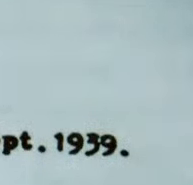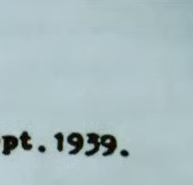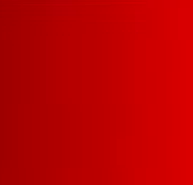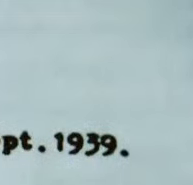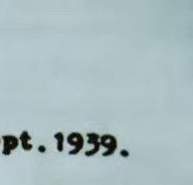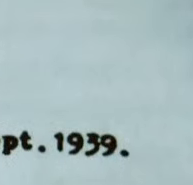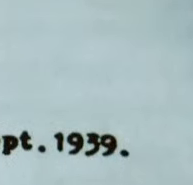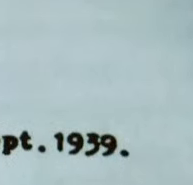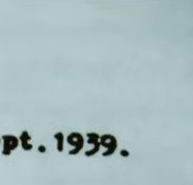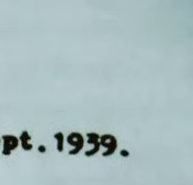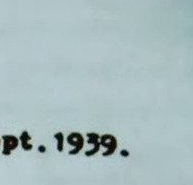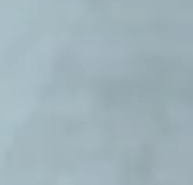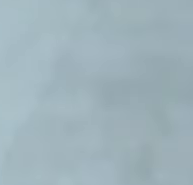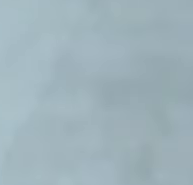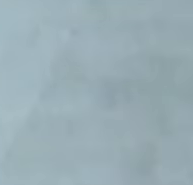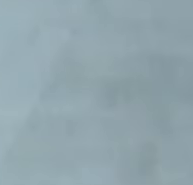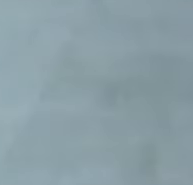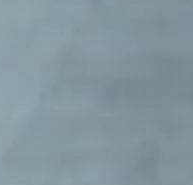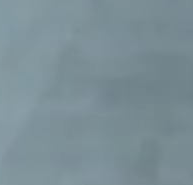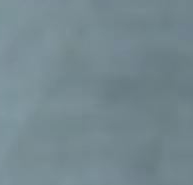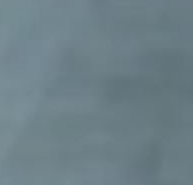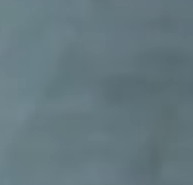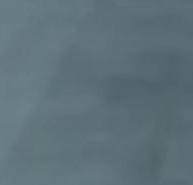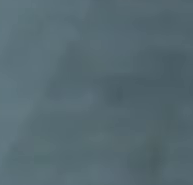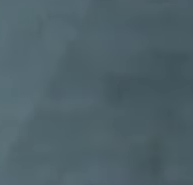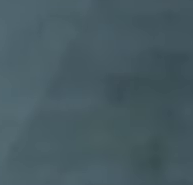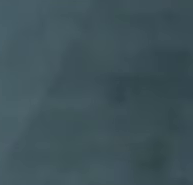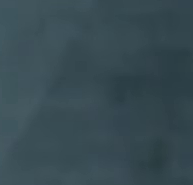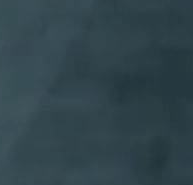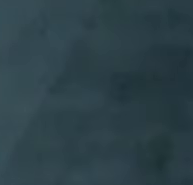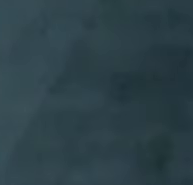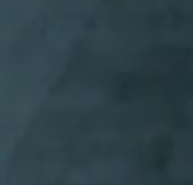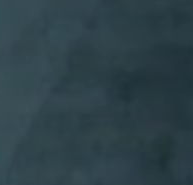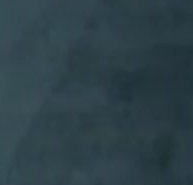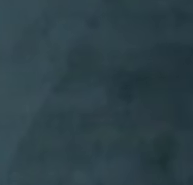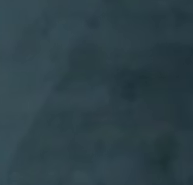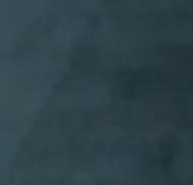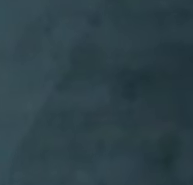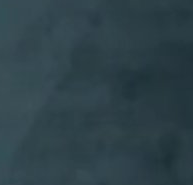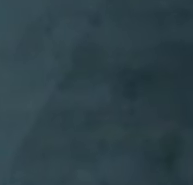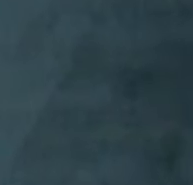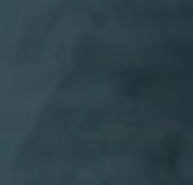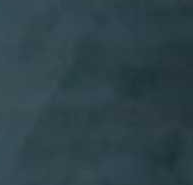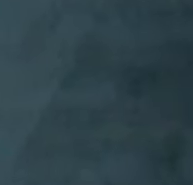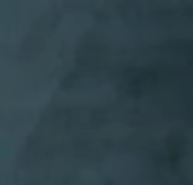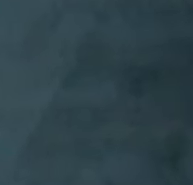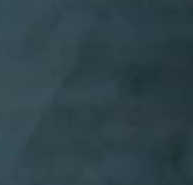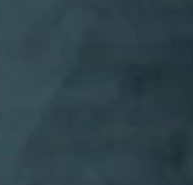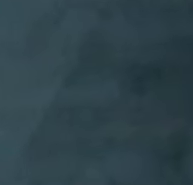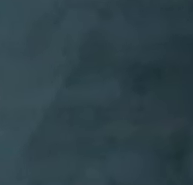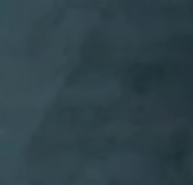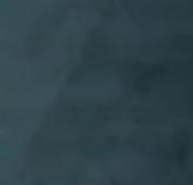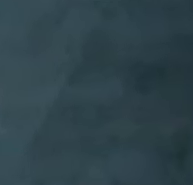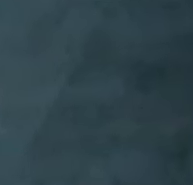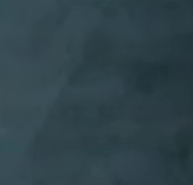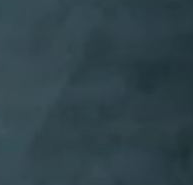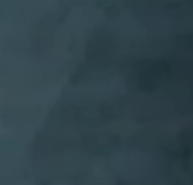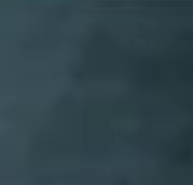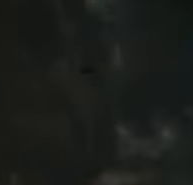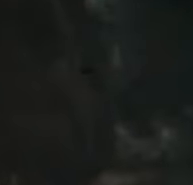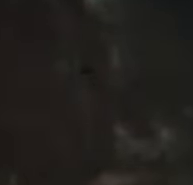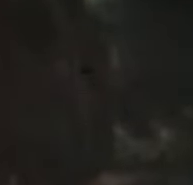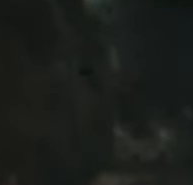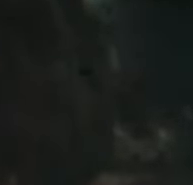1939 erteilte Hitler den Auftrag, unheilbar Kranken den Gnadentod zu gewähren. Die zynische Umschreibung